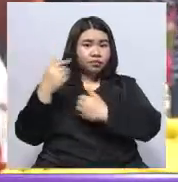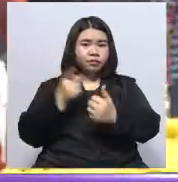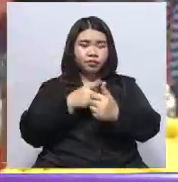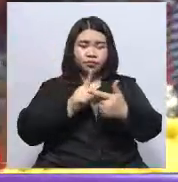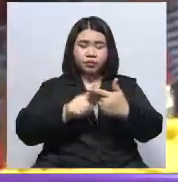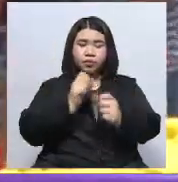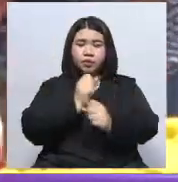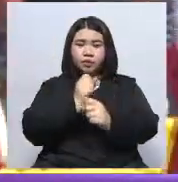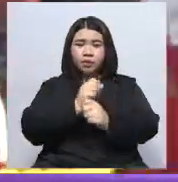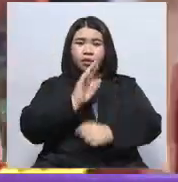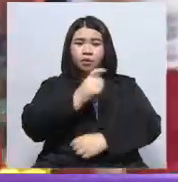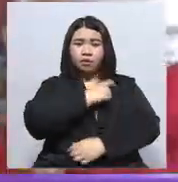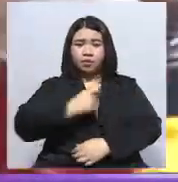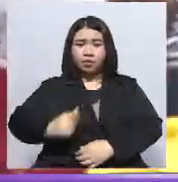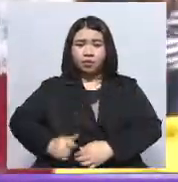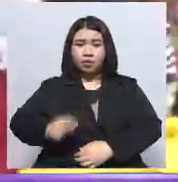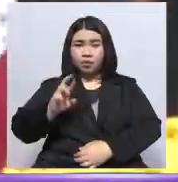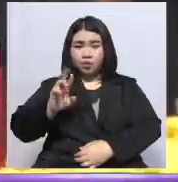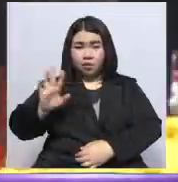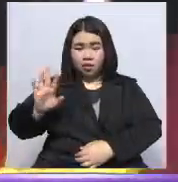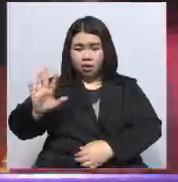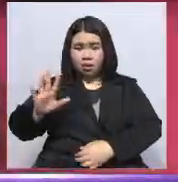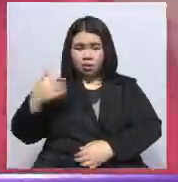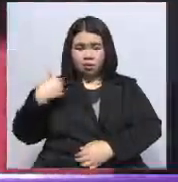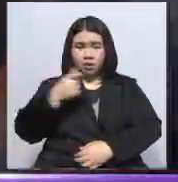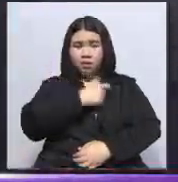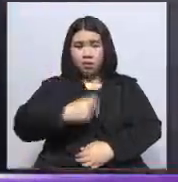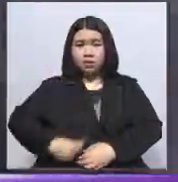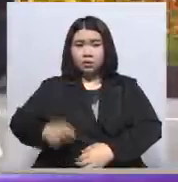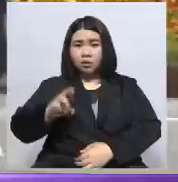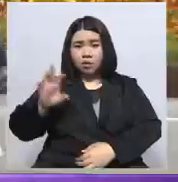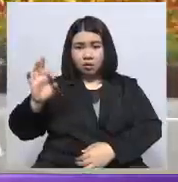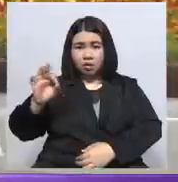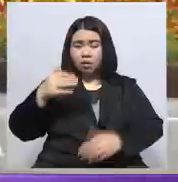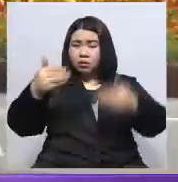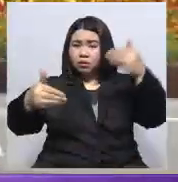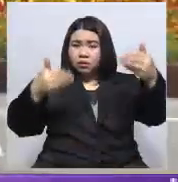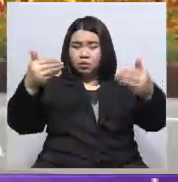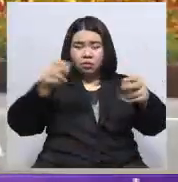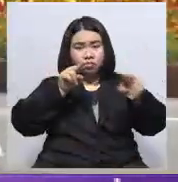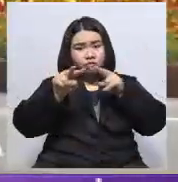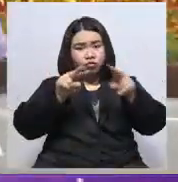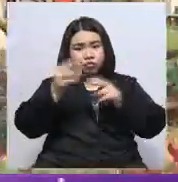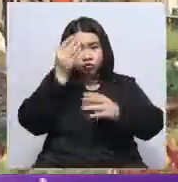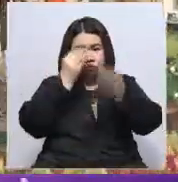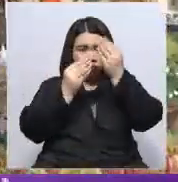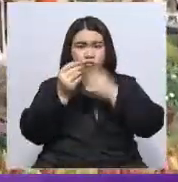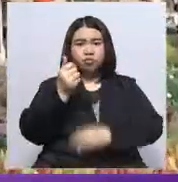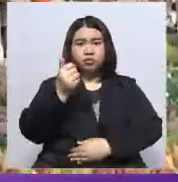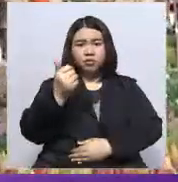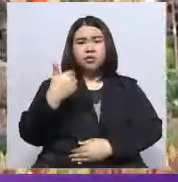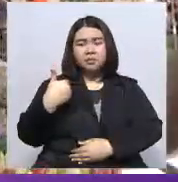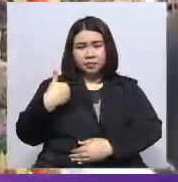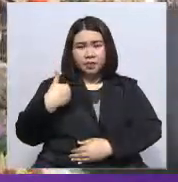ณียกิจของในหลวงรัชกาลที่9และรัชกาลที่5ที่นำมาจัดแสดงไว้ให้ผู้ที่มาร่วมงานได้ศึกษาและใ